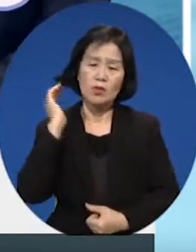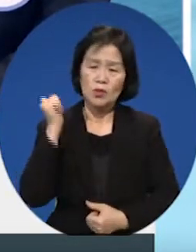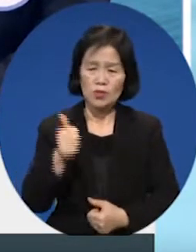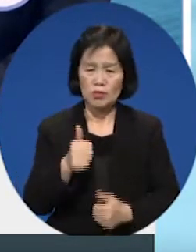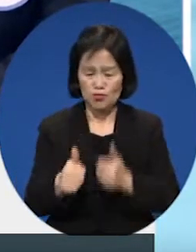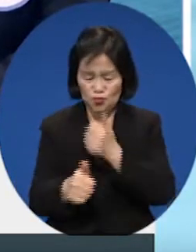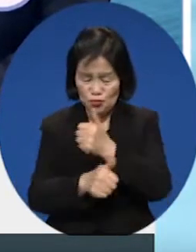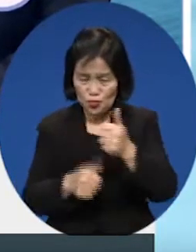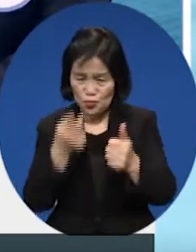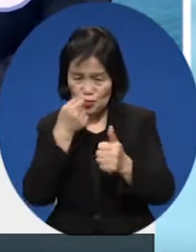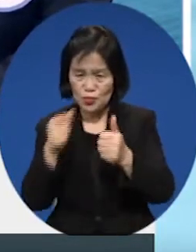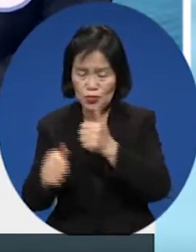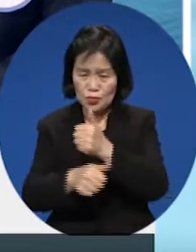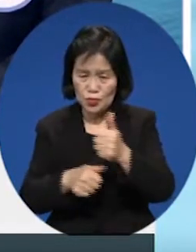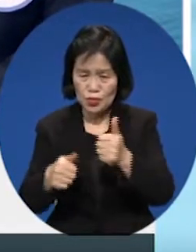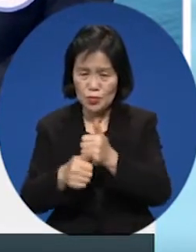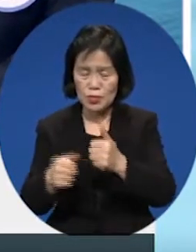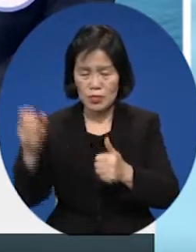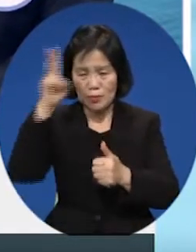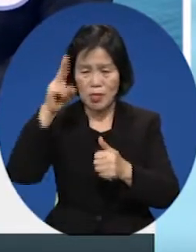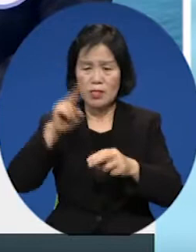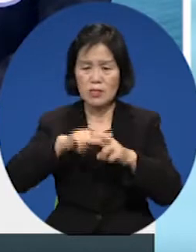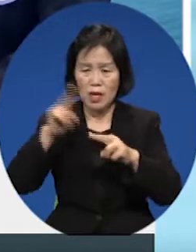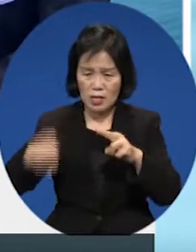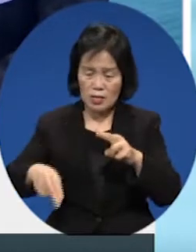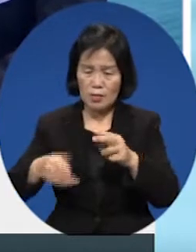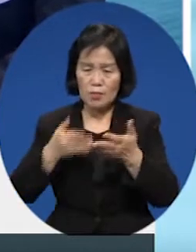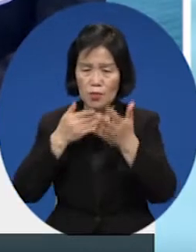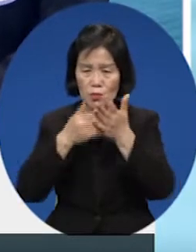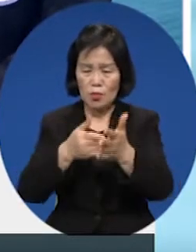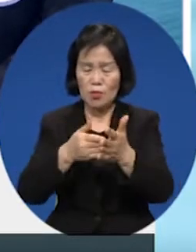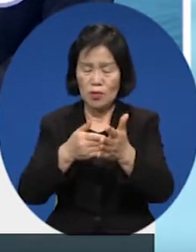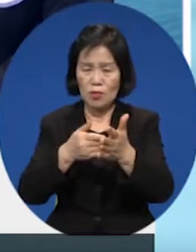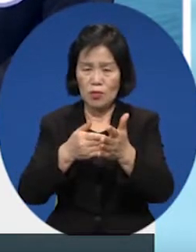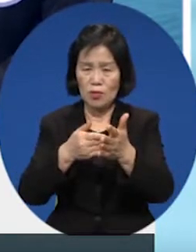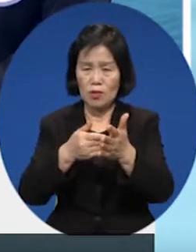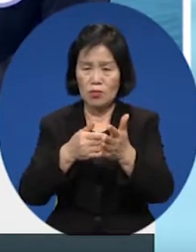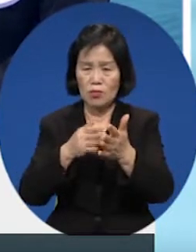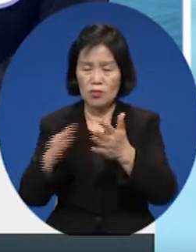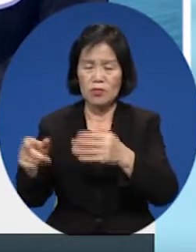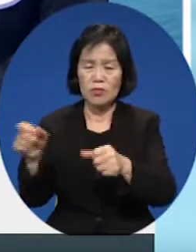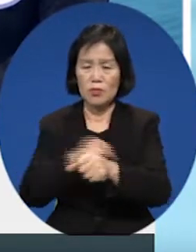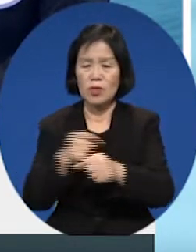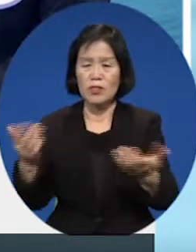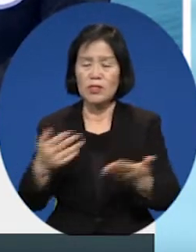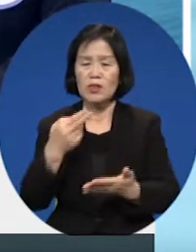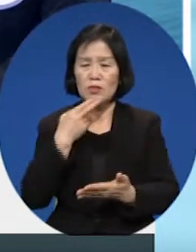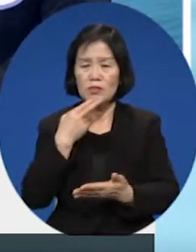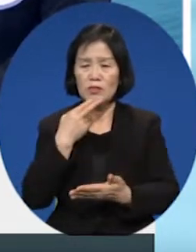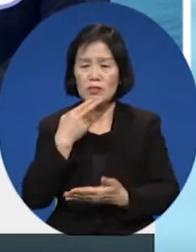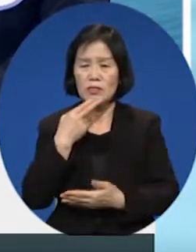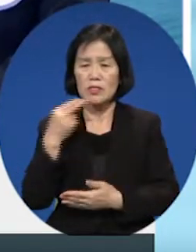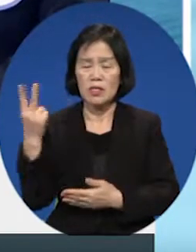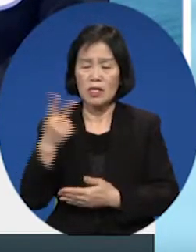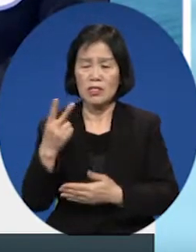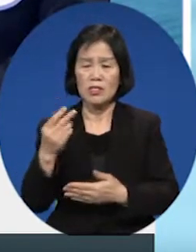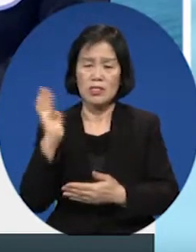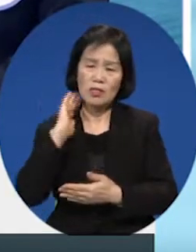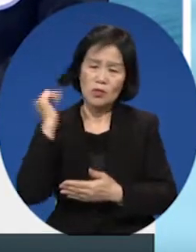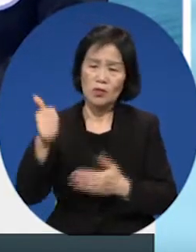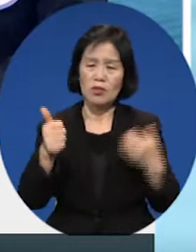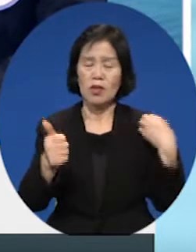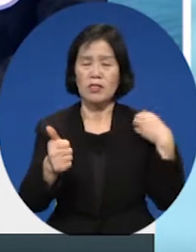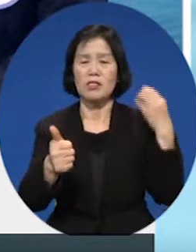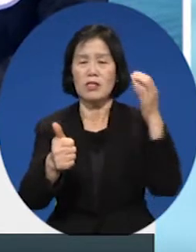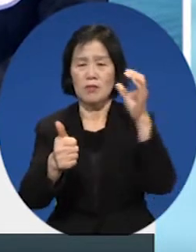잖아요 그런 분이 갑자기 사이를 표명하고 아니 별다른 일 없이 대통령께 일임한 달하는